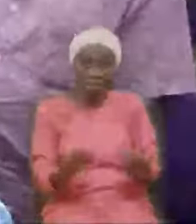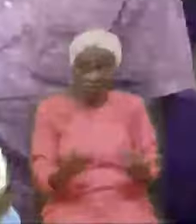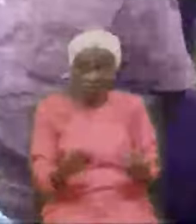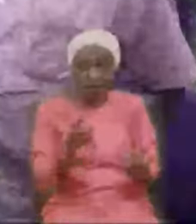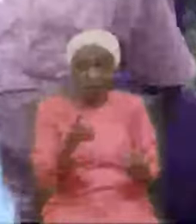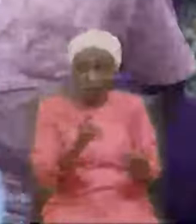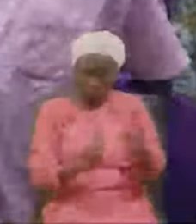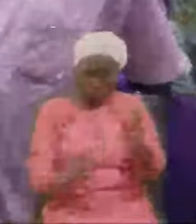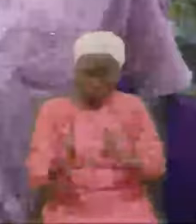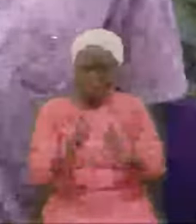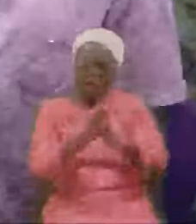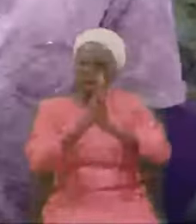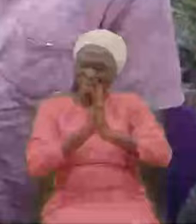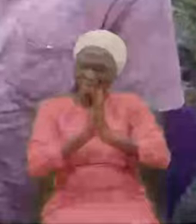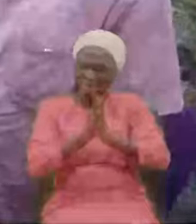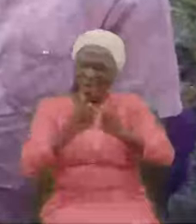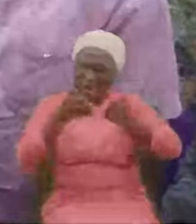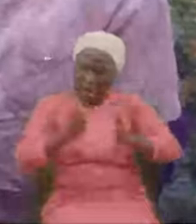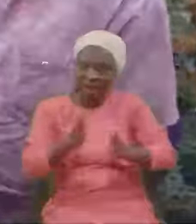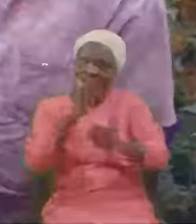bouche et que le ciel vous entende.